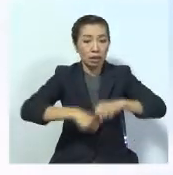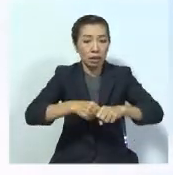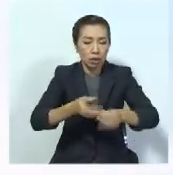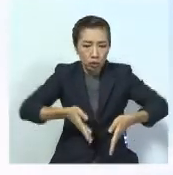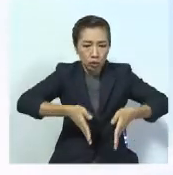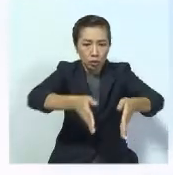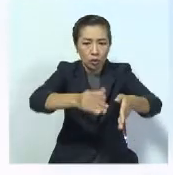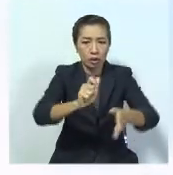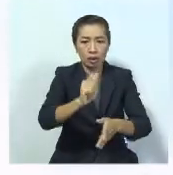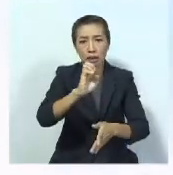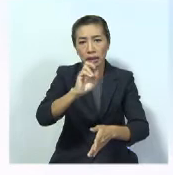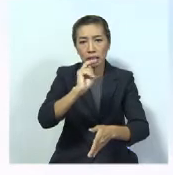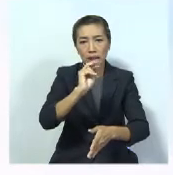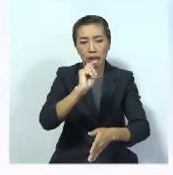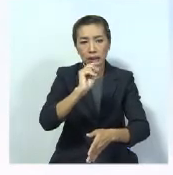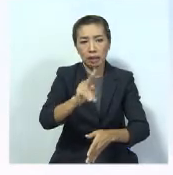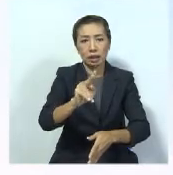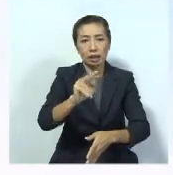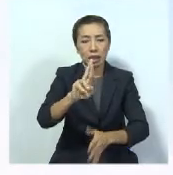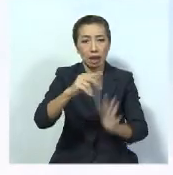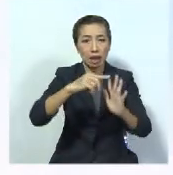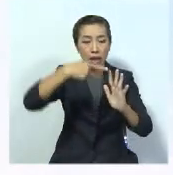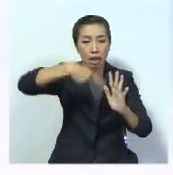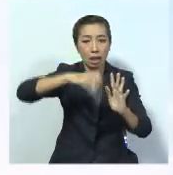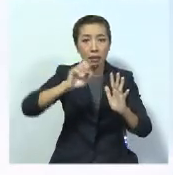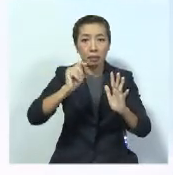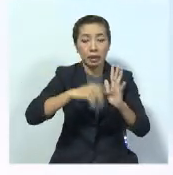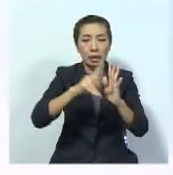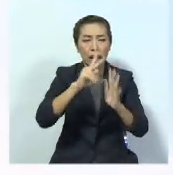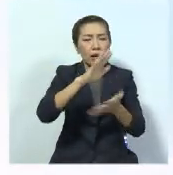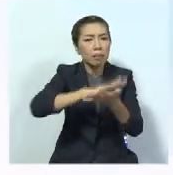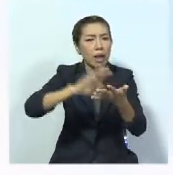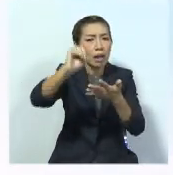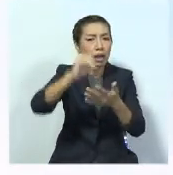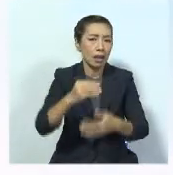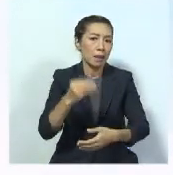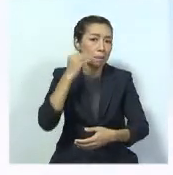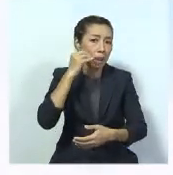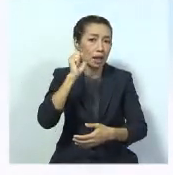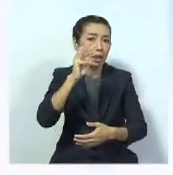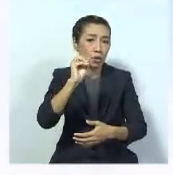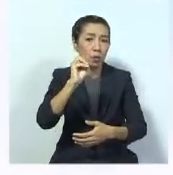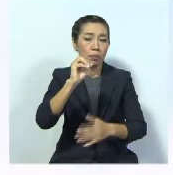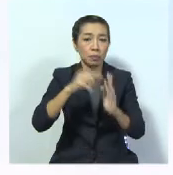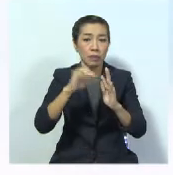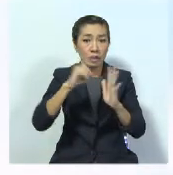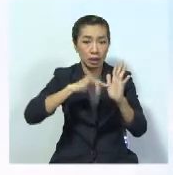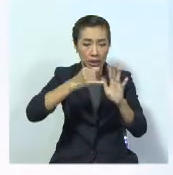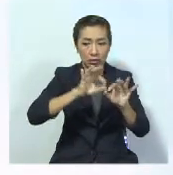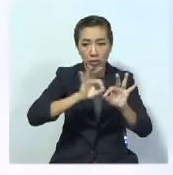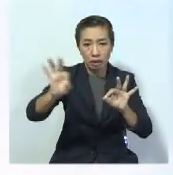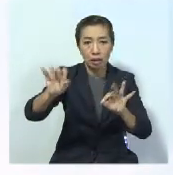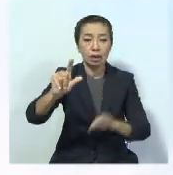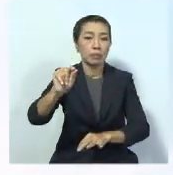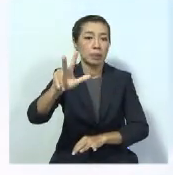นอินทราพิทักษ์มหาวิทยาลัยราชภัฏบ้านสมเด็จเจ้าพระยาระยะทาง 24.3 กิโลเมตรลงทะ